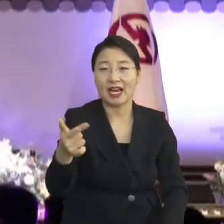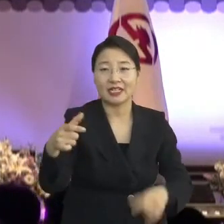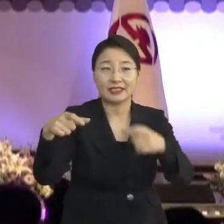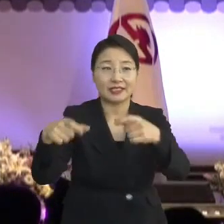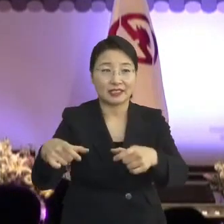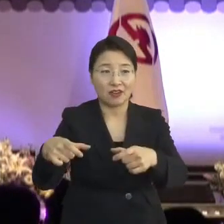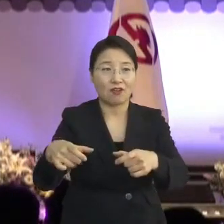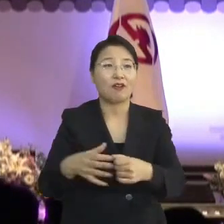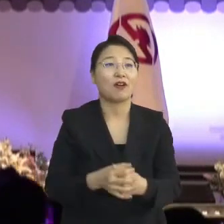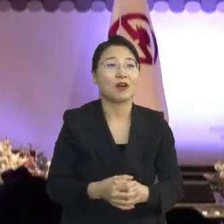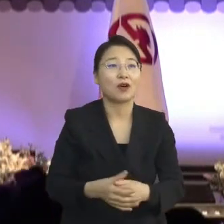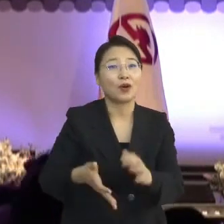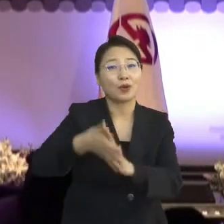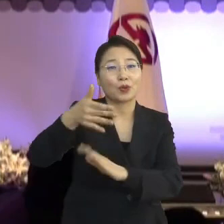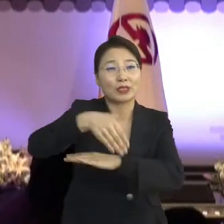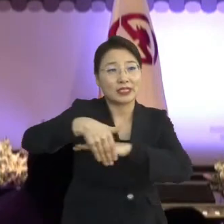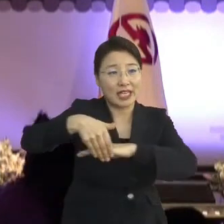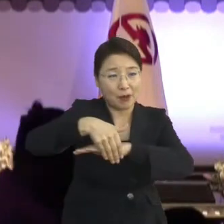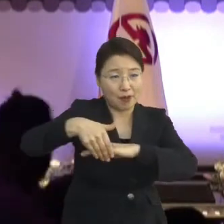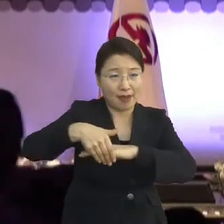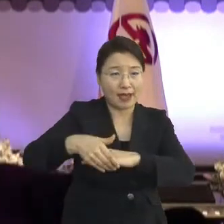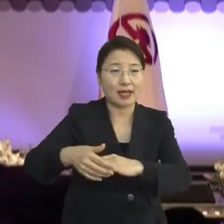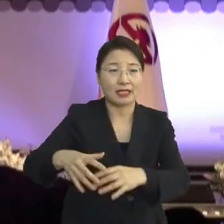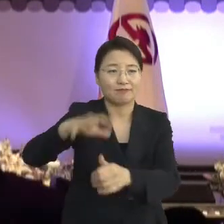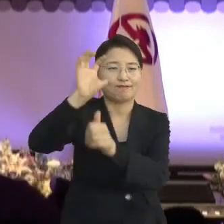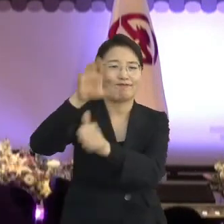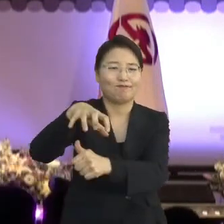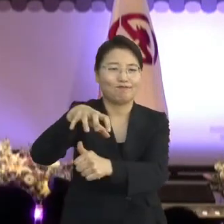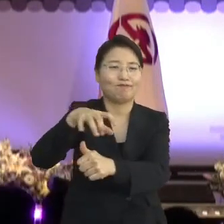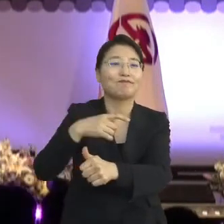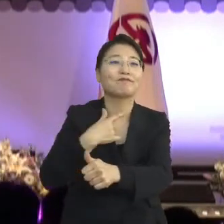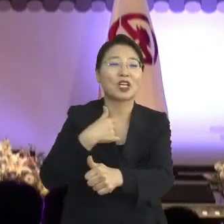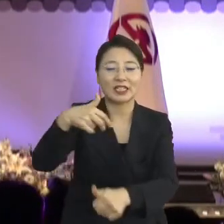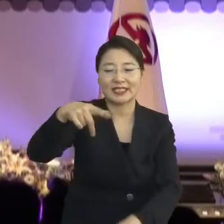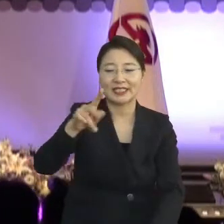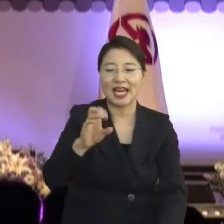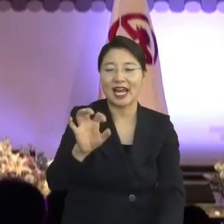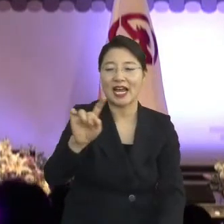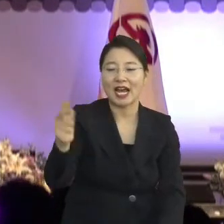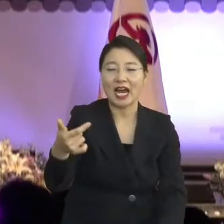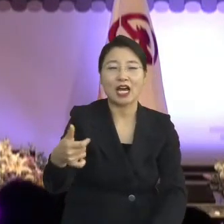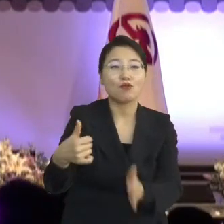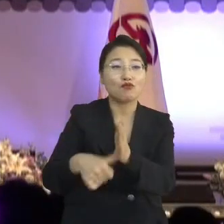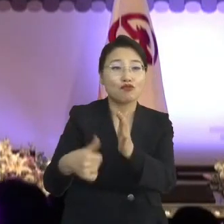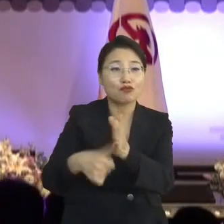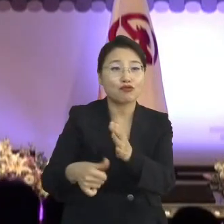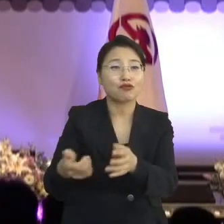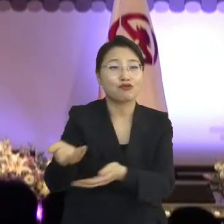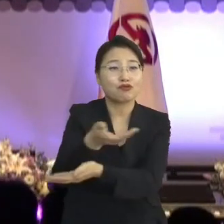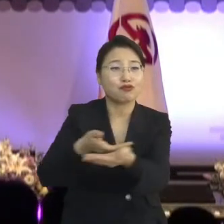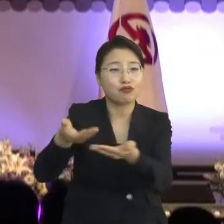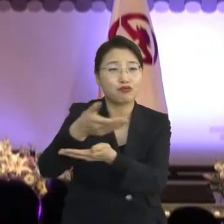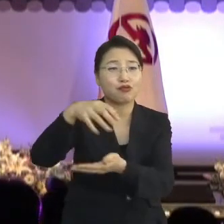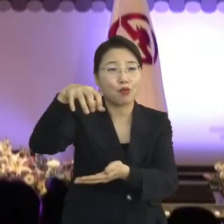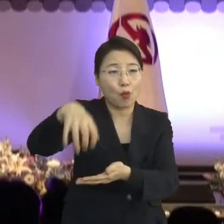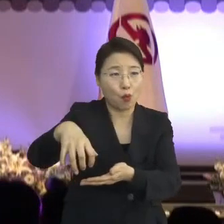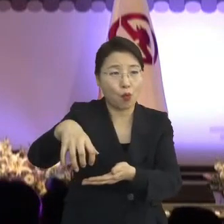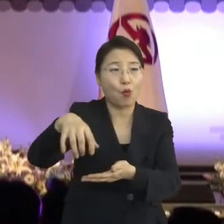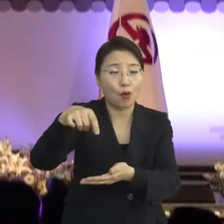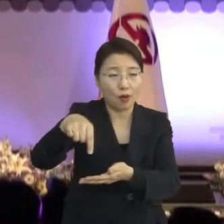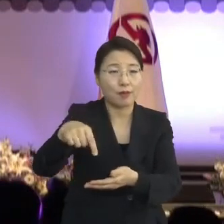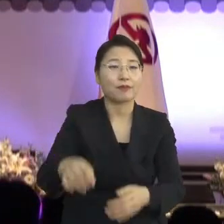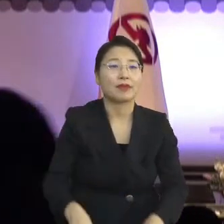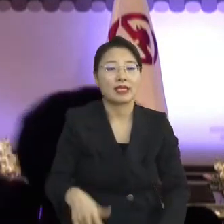장기간 도시계획 시설로 비어있는 땅으로 묶여 있었던 장안동 물류터미널 부지의 복합개발과 장안동